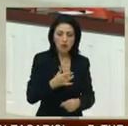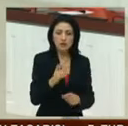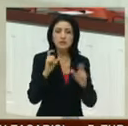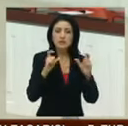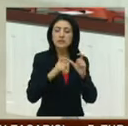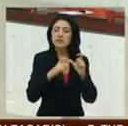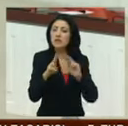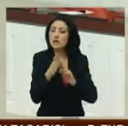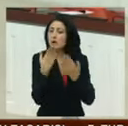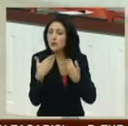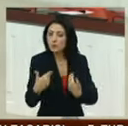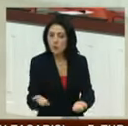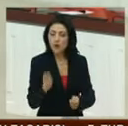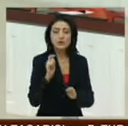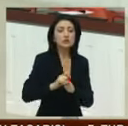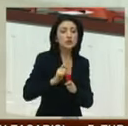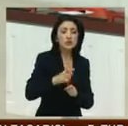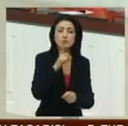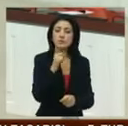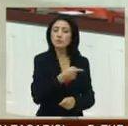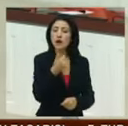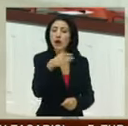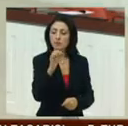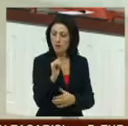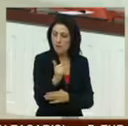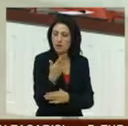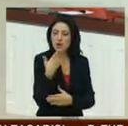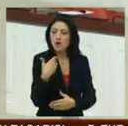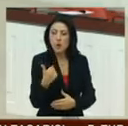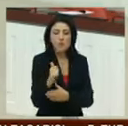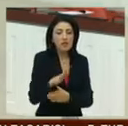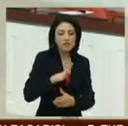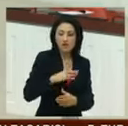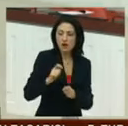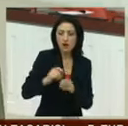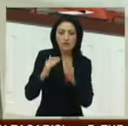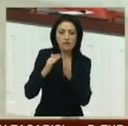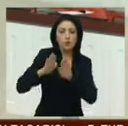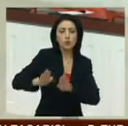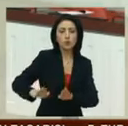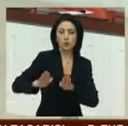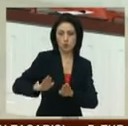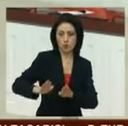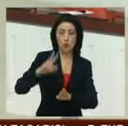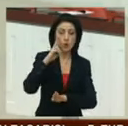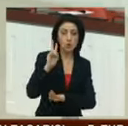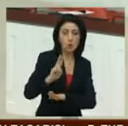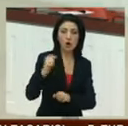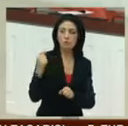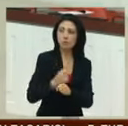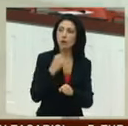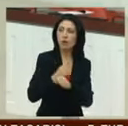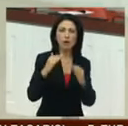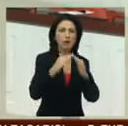yok, çalışanların %60'ı mesleksiz, meslekli olanları da atanmıyor. Görülüyor ki beton